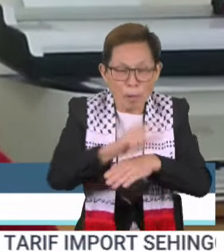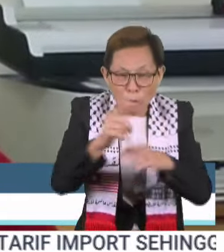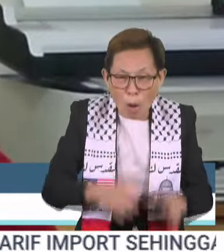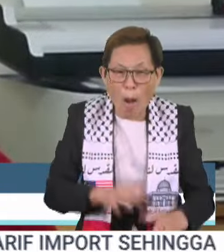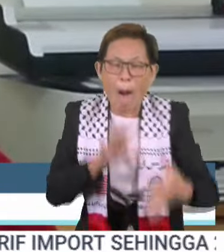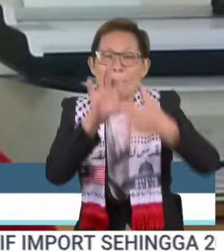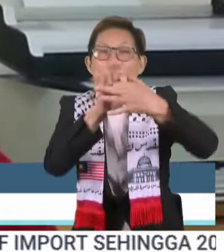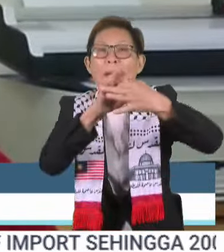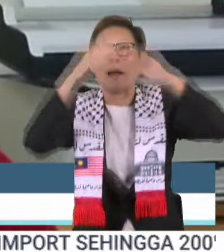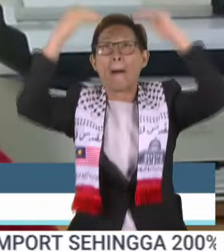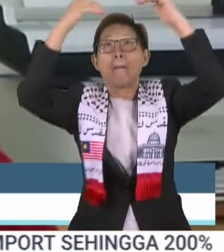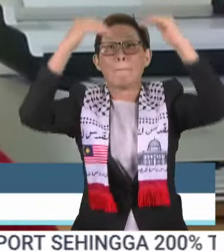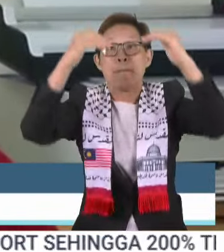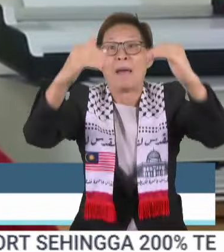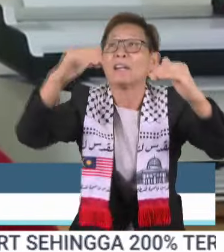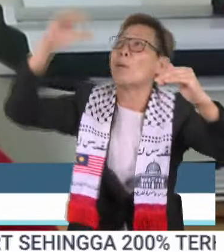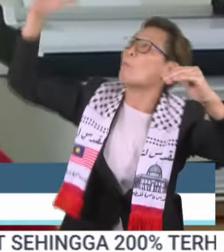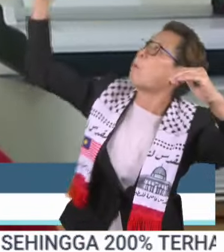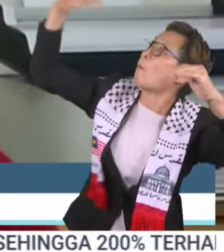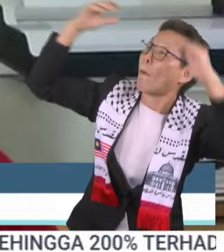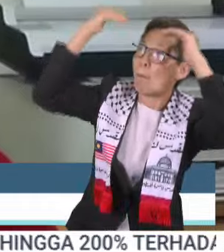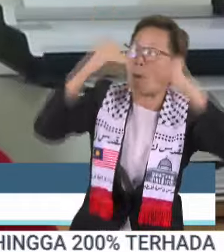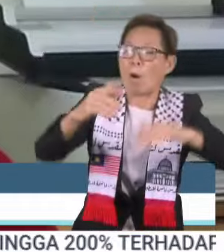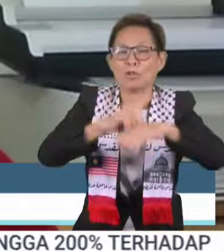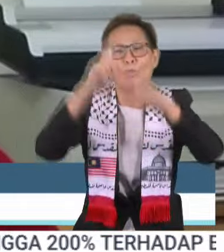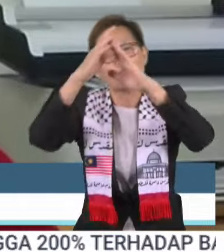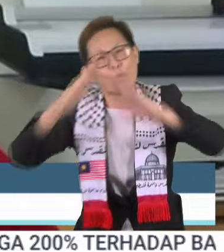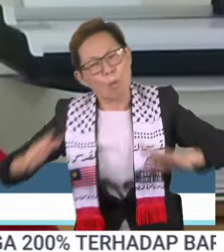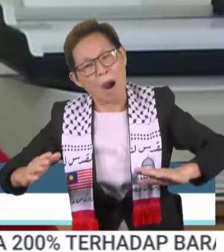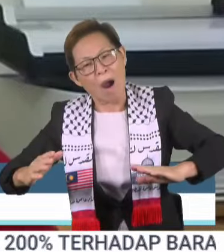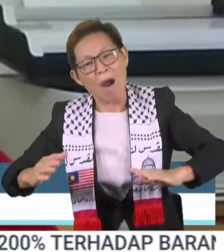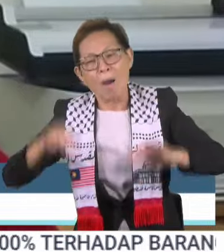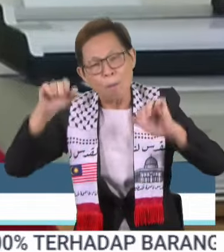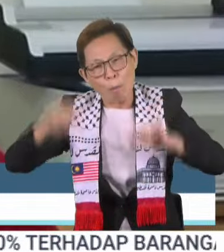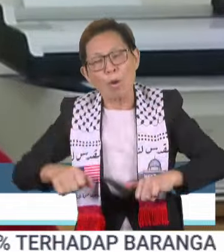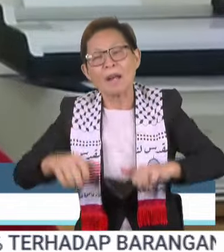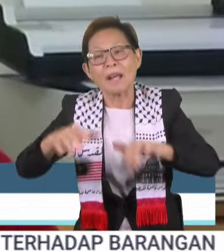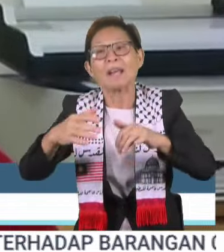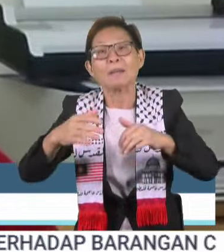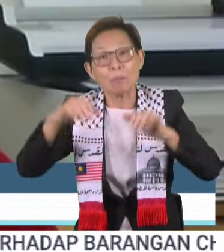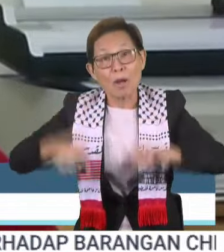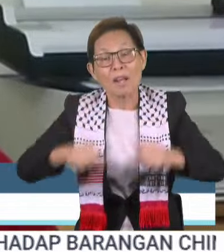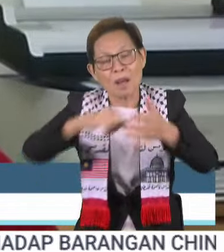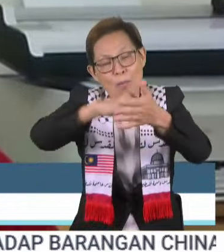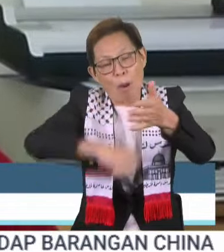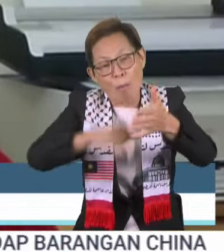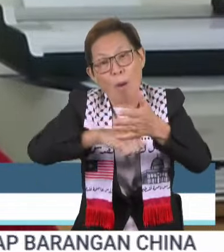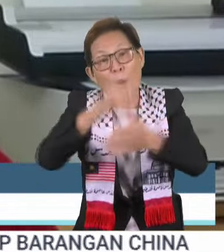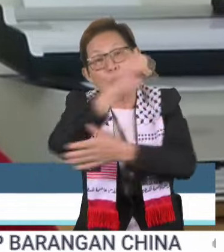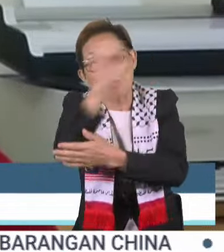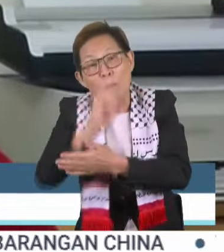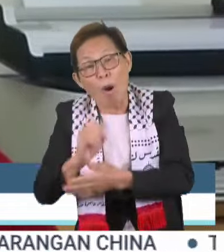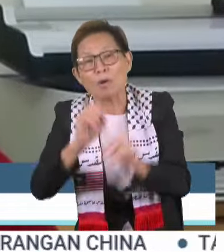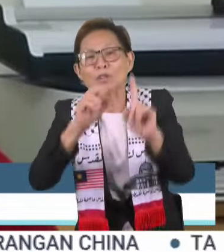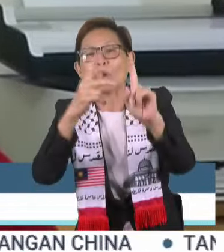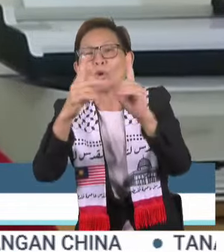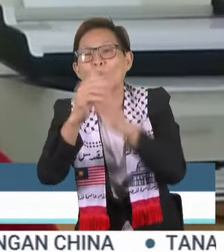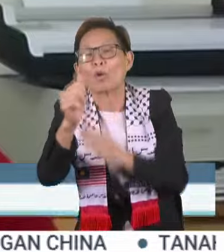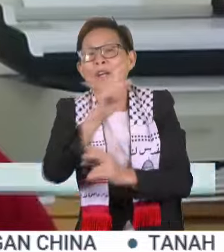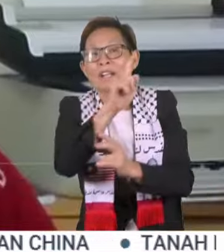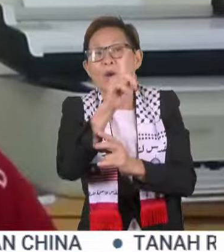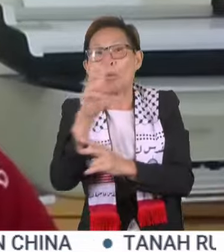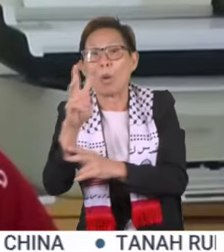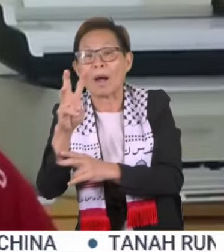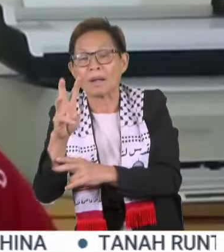pemasangan panel solar fotovoltaik di kediaman masing-masing yang boleh menerima rebat RM1,000 per kilowatt